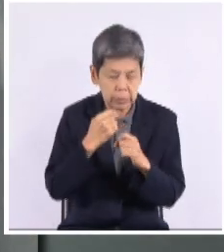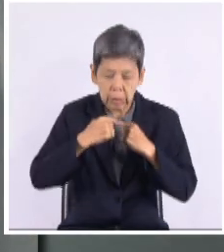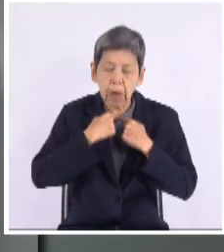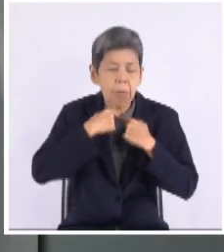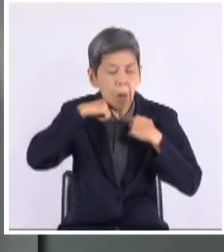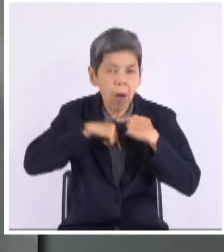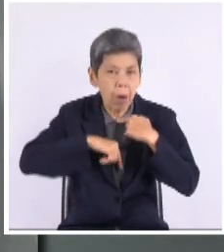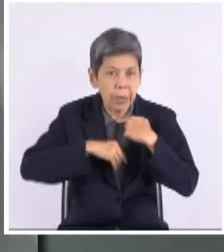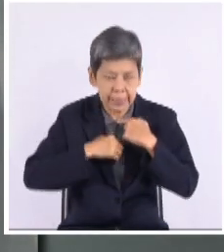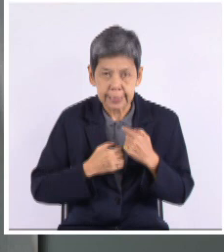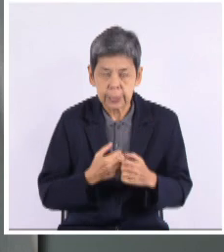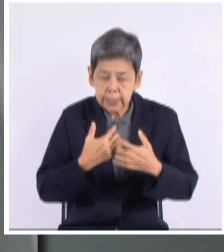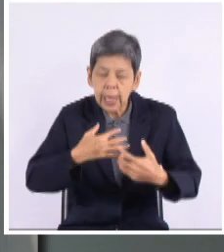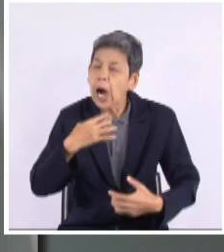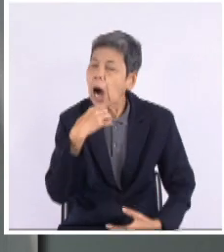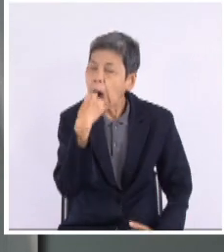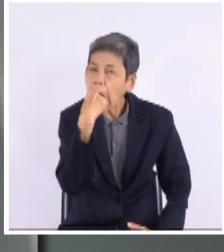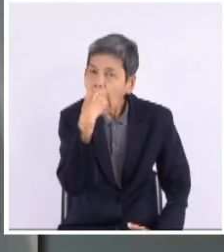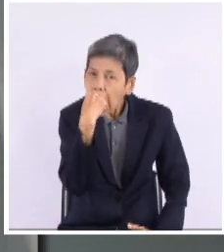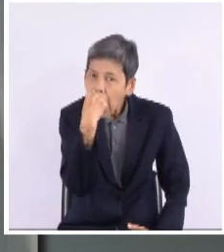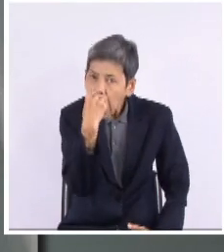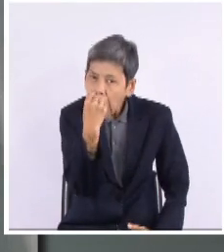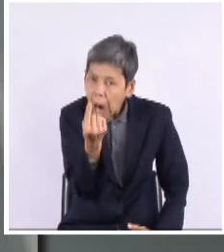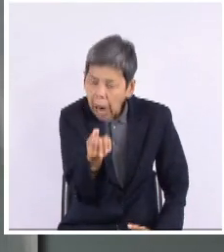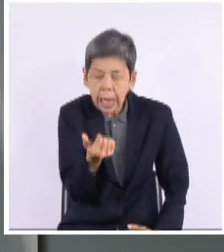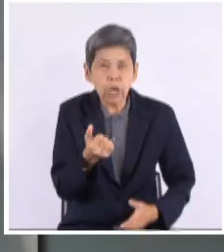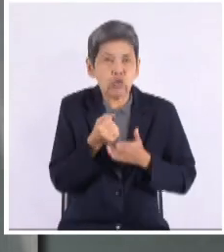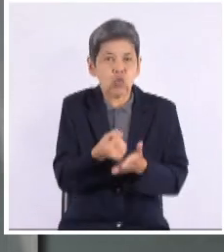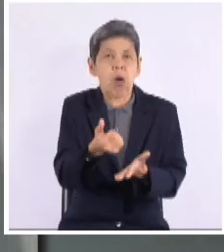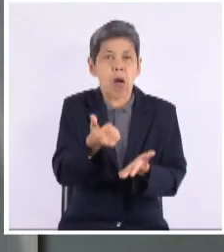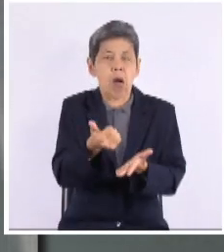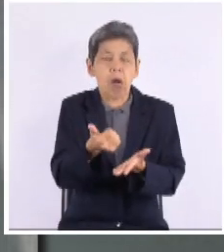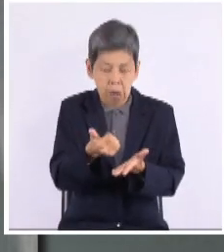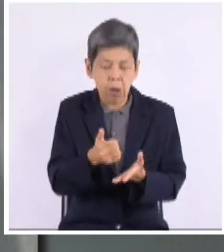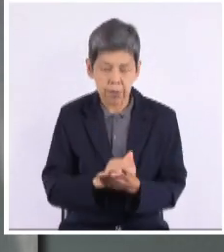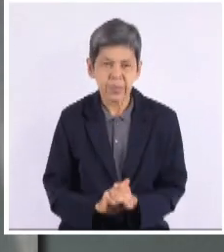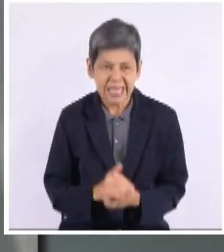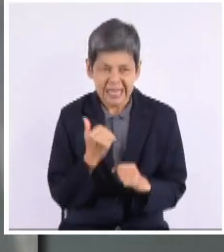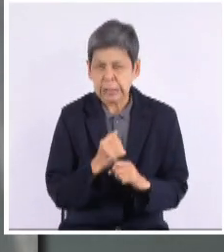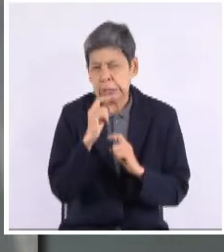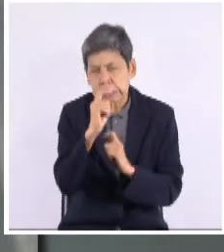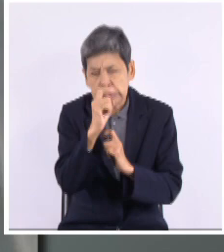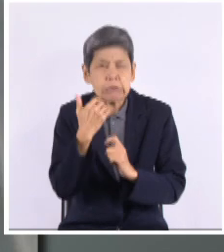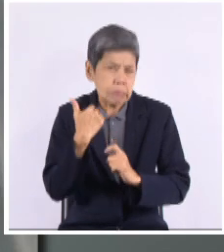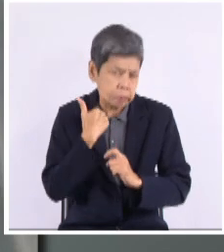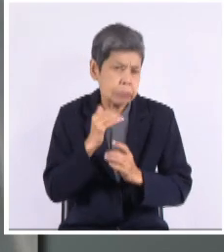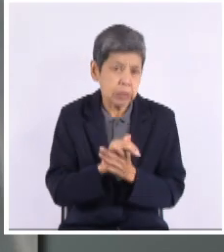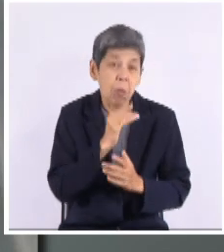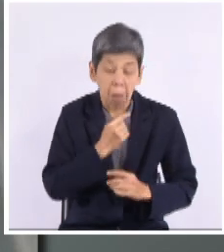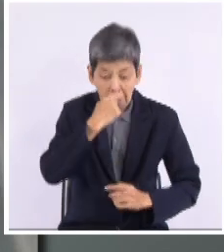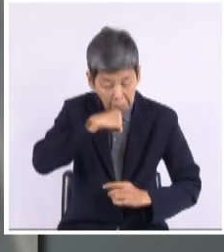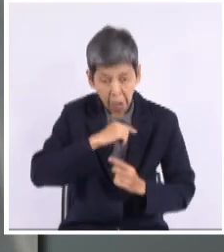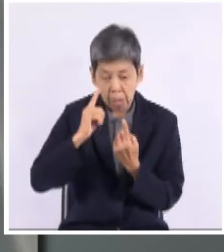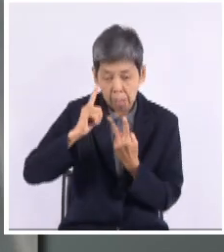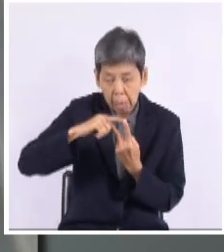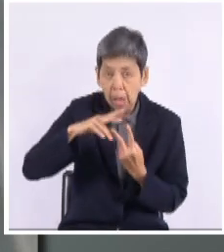นะก็ใช้เครื่องมือในที่เปล่งออกมาในที่สุดช่วยเหลือได้อย่างปลอดภัยที่มันอันตรายก็คือว่าถ้ามันอุด